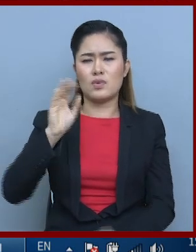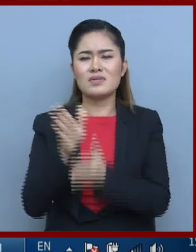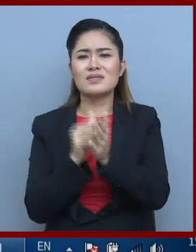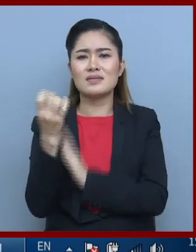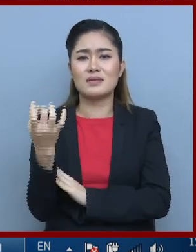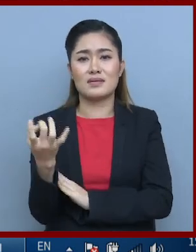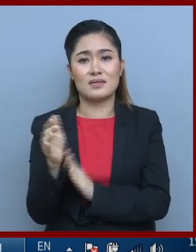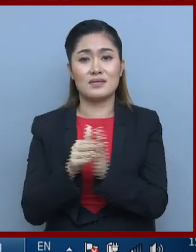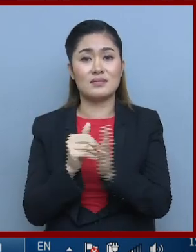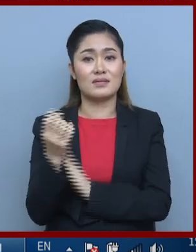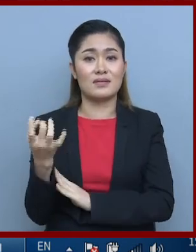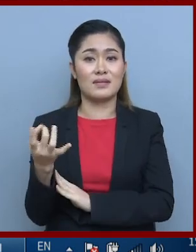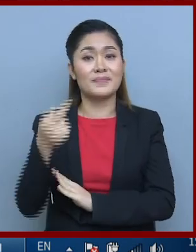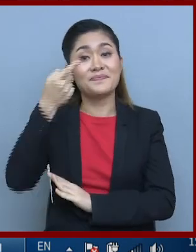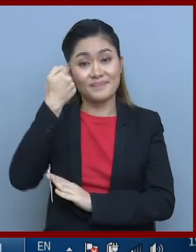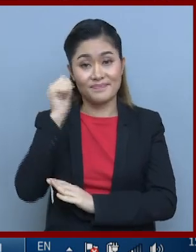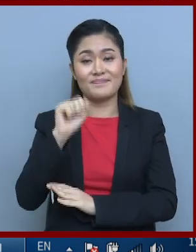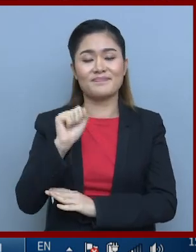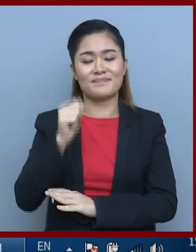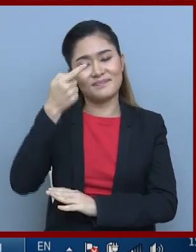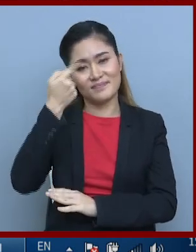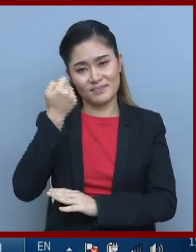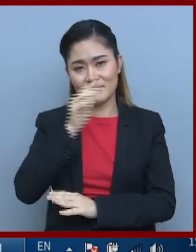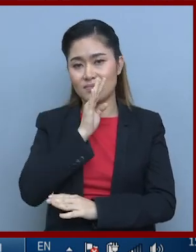อะไรนักศึกษาสีดำใช่ไหม